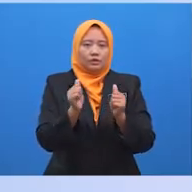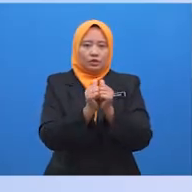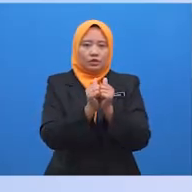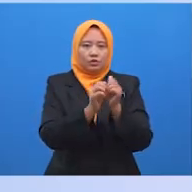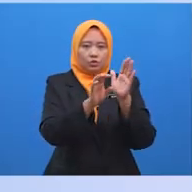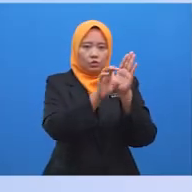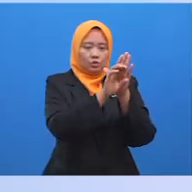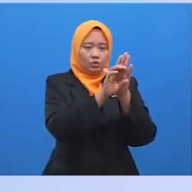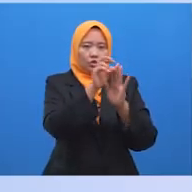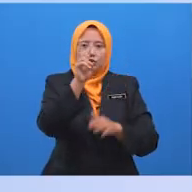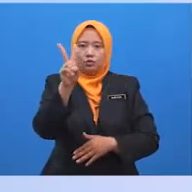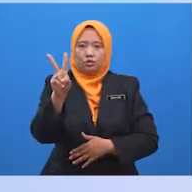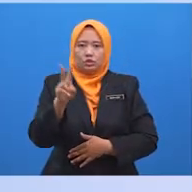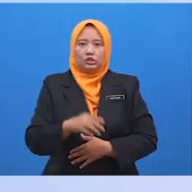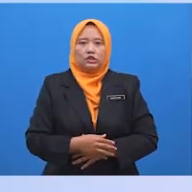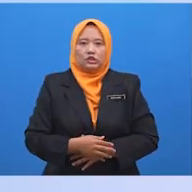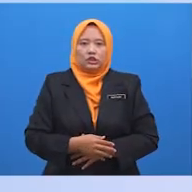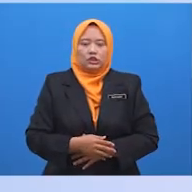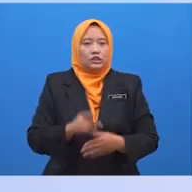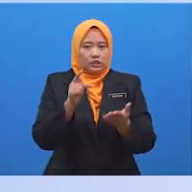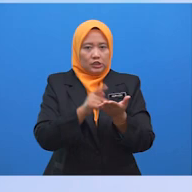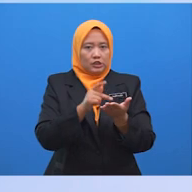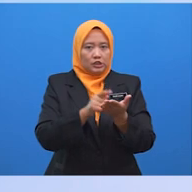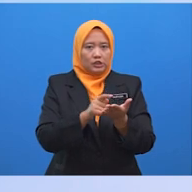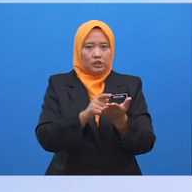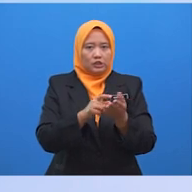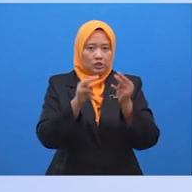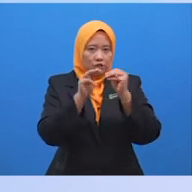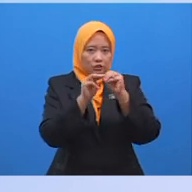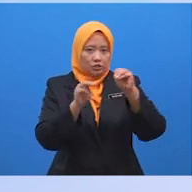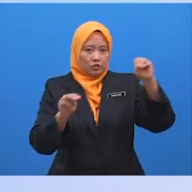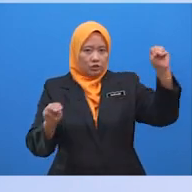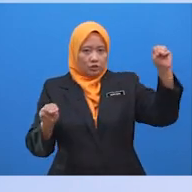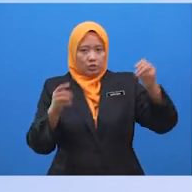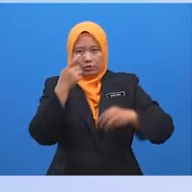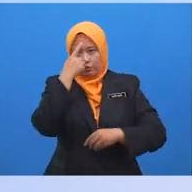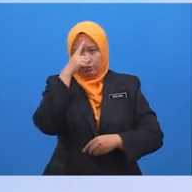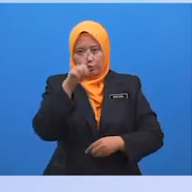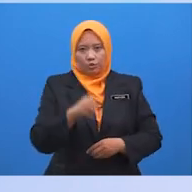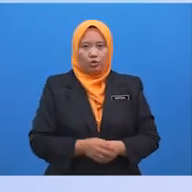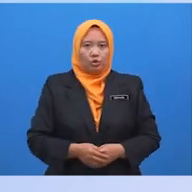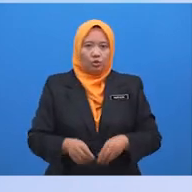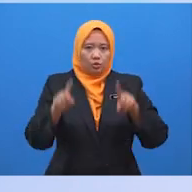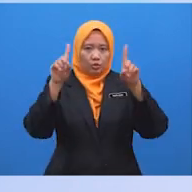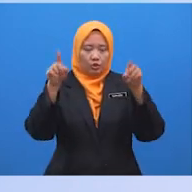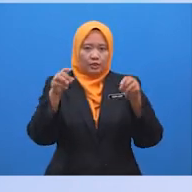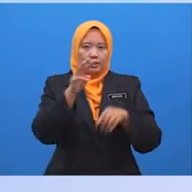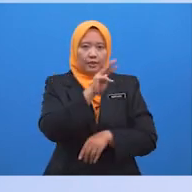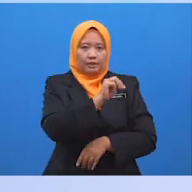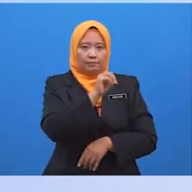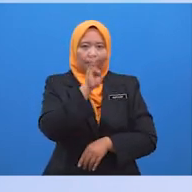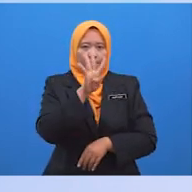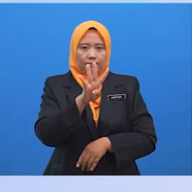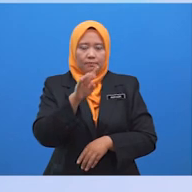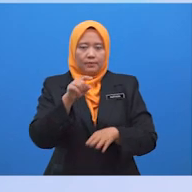pula, iaitu mengira kecerunan bagi pasangan koordinat M4, negatif 1